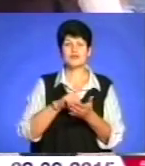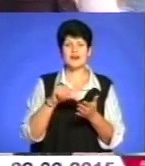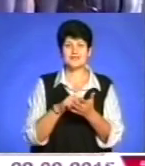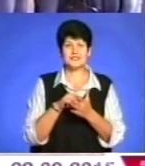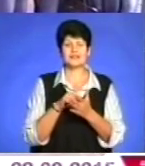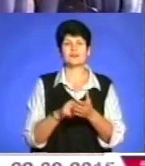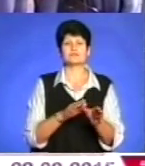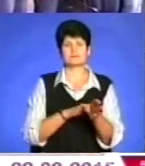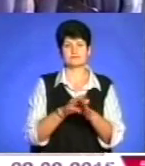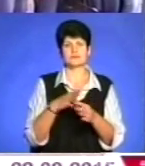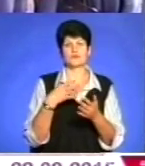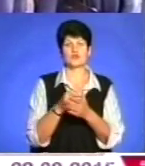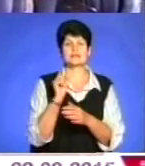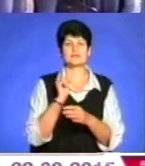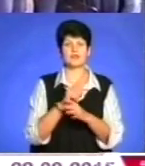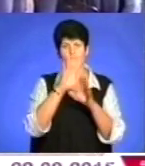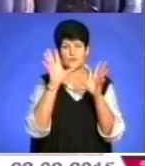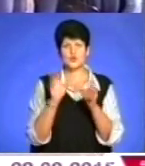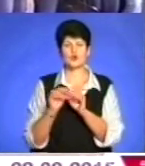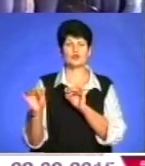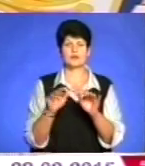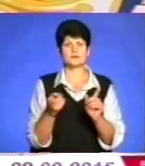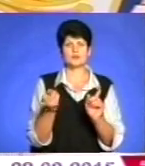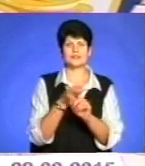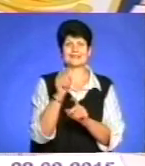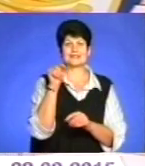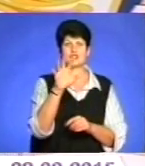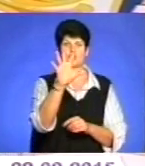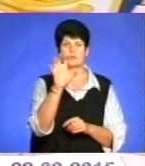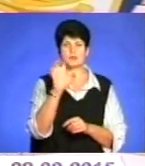впоралися зі своїм завданням. Всього до акції долучилося 1500 громадян.